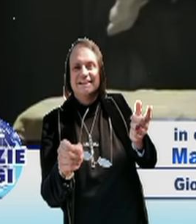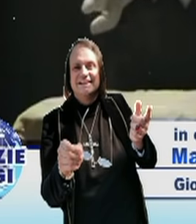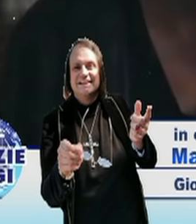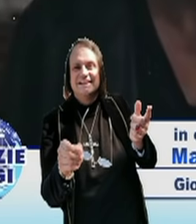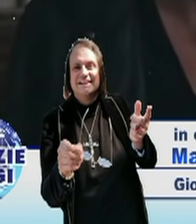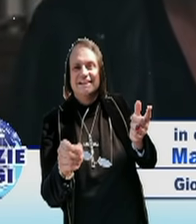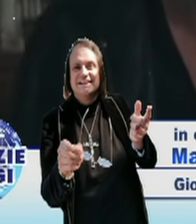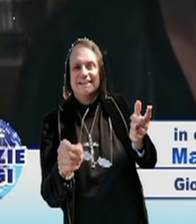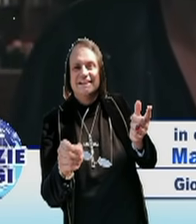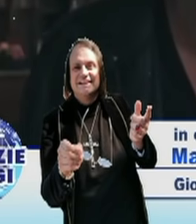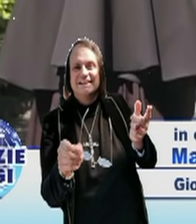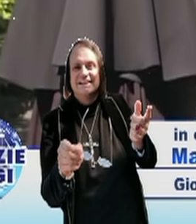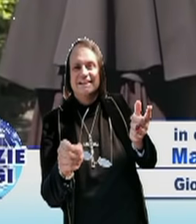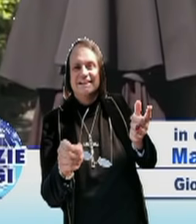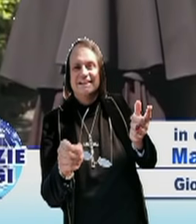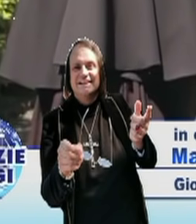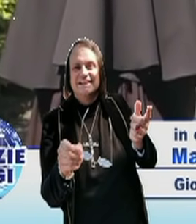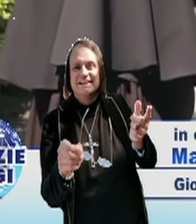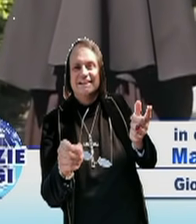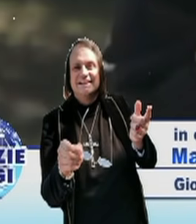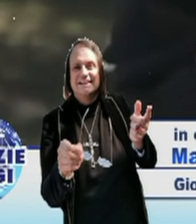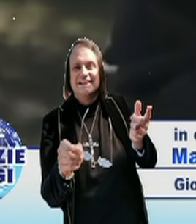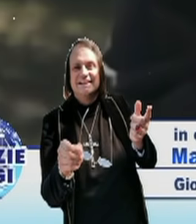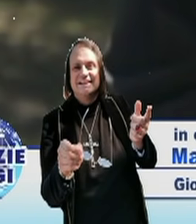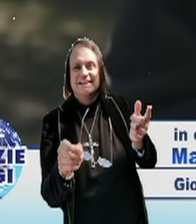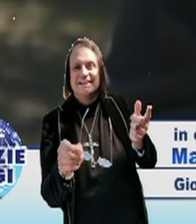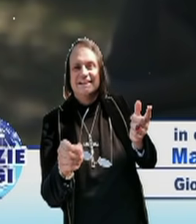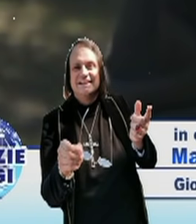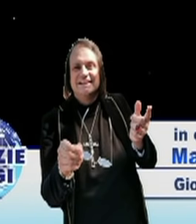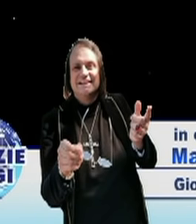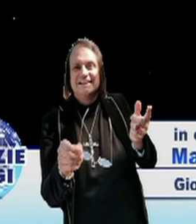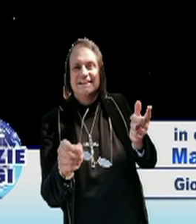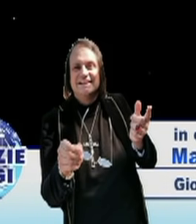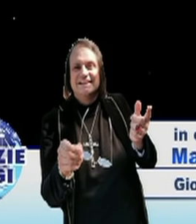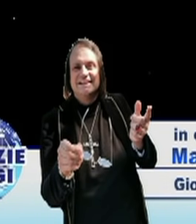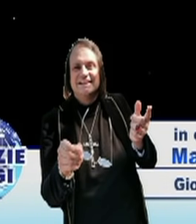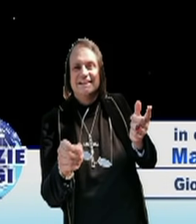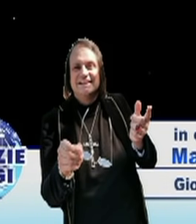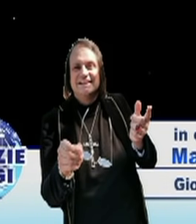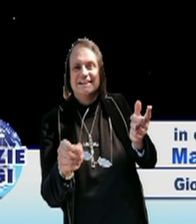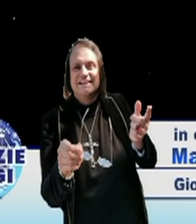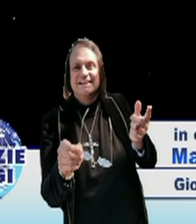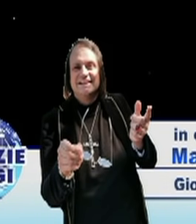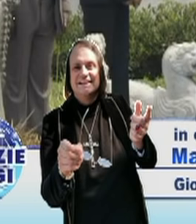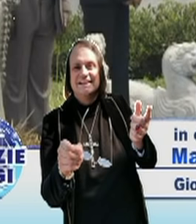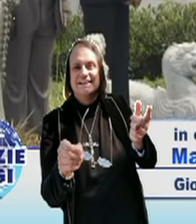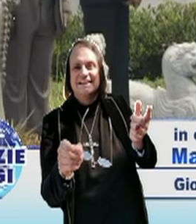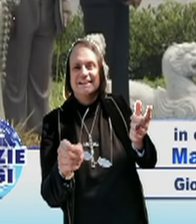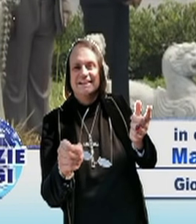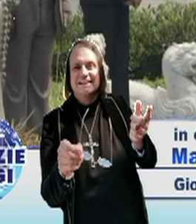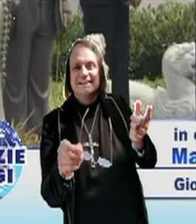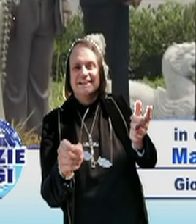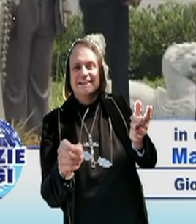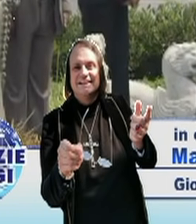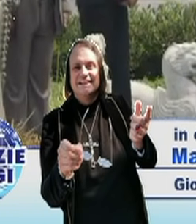Mediaset per tutta l'estate, e il giovanissimo Raimond Nicusor Bulai, un ragazzo di 20 anni rumeno straordinario che insomma